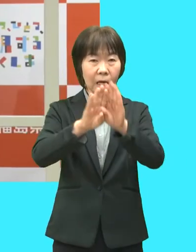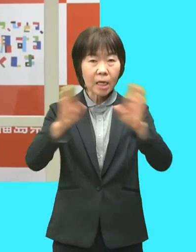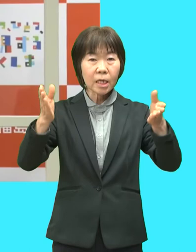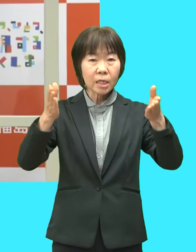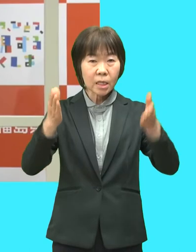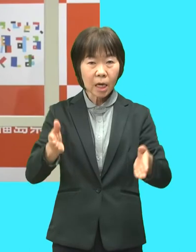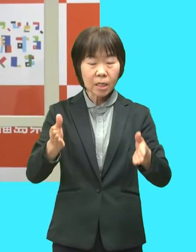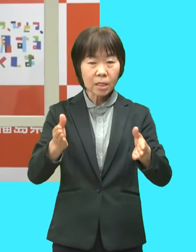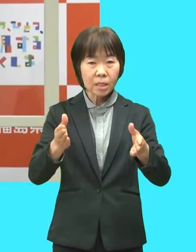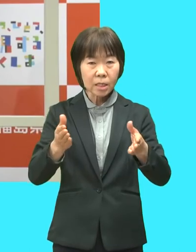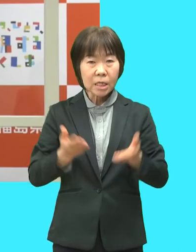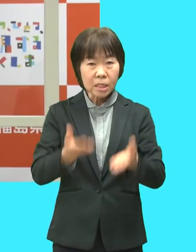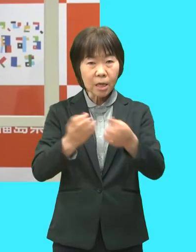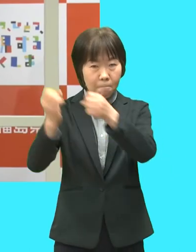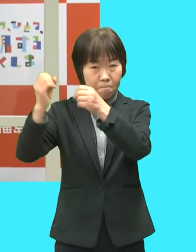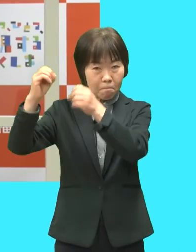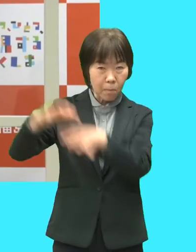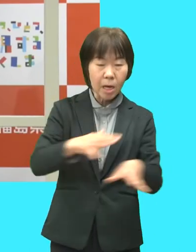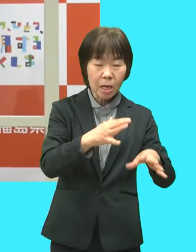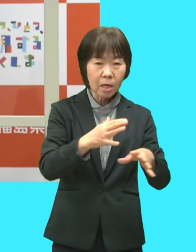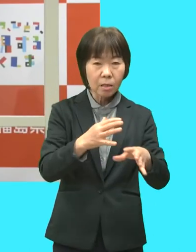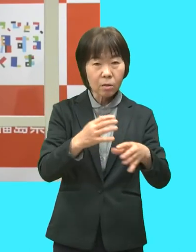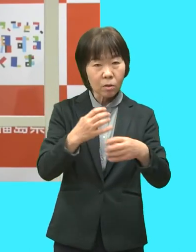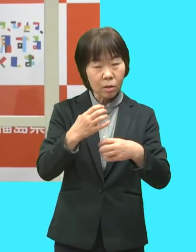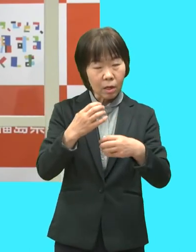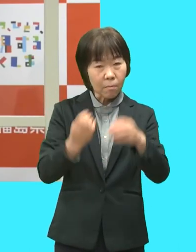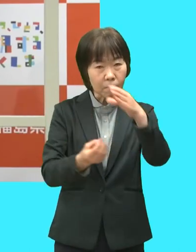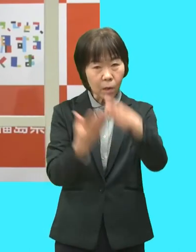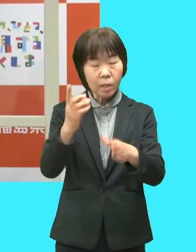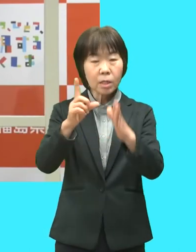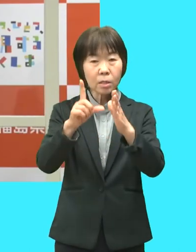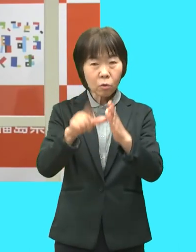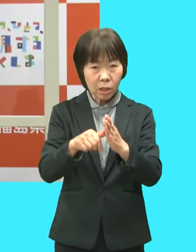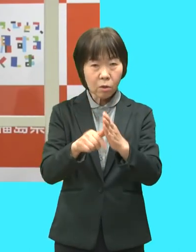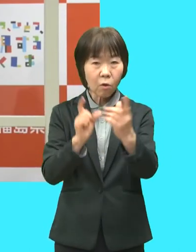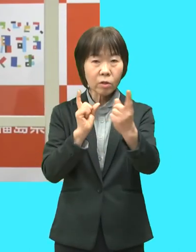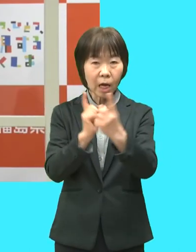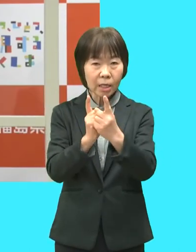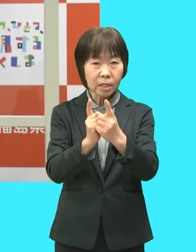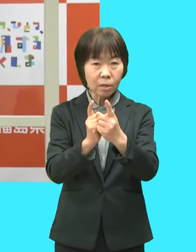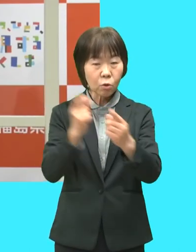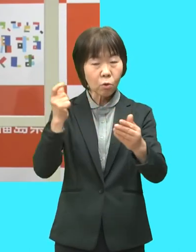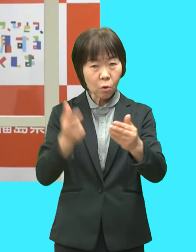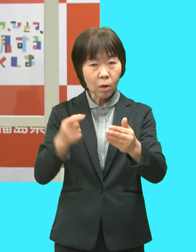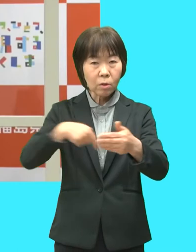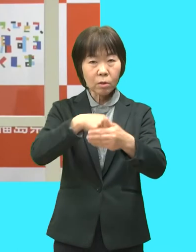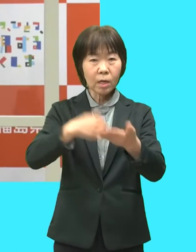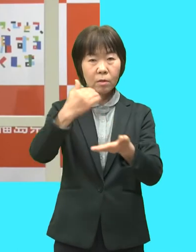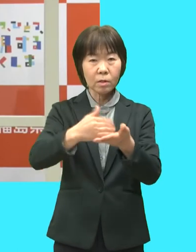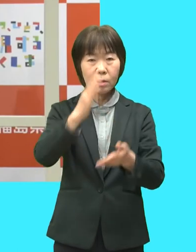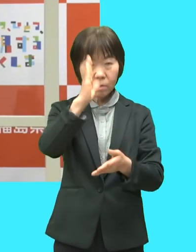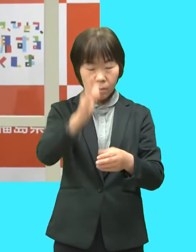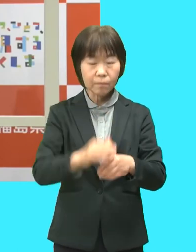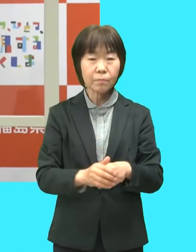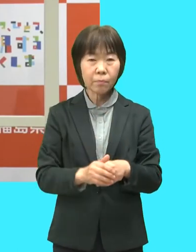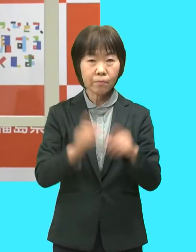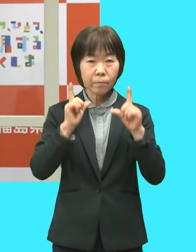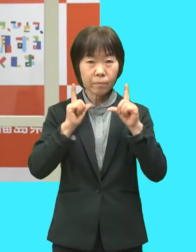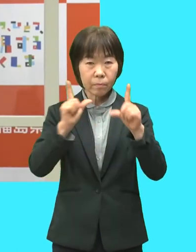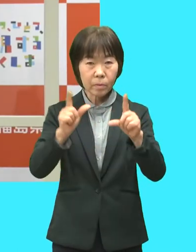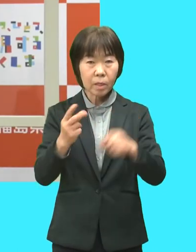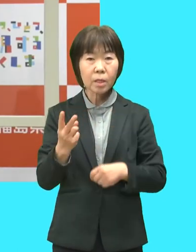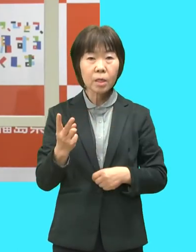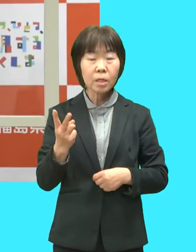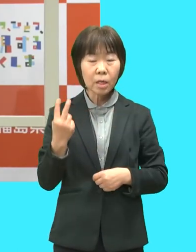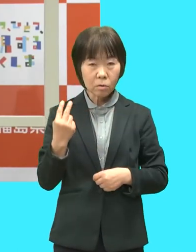地震とか津波のような有事の災害があった場合の対応の対策について強化したいことがあれば教えてください。 はい、一